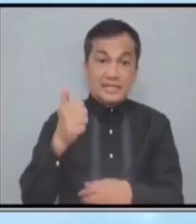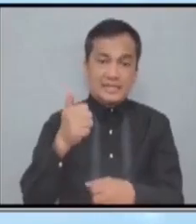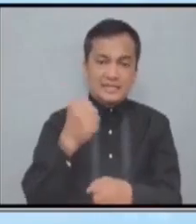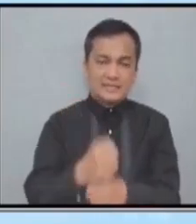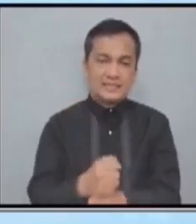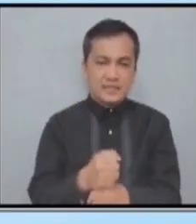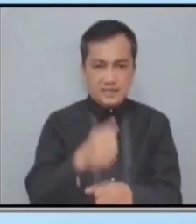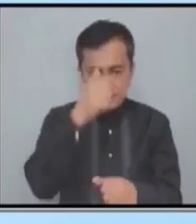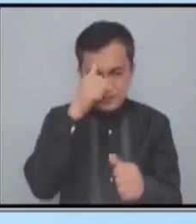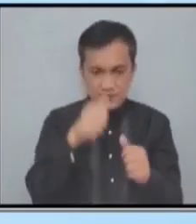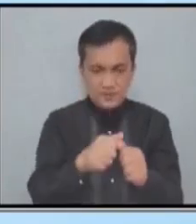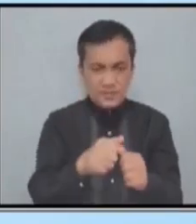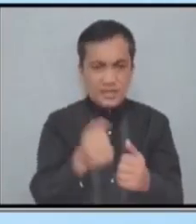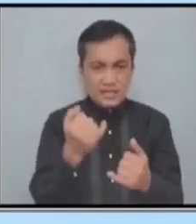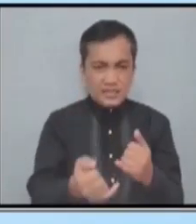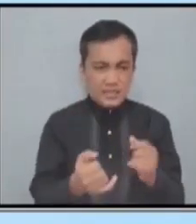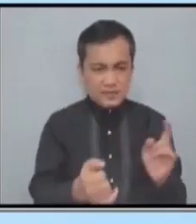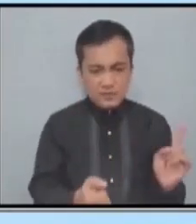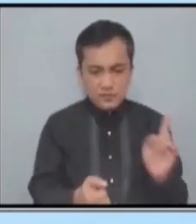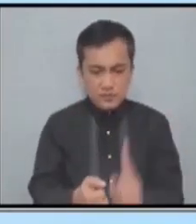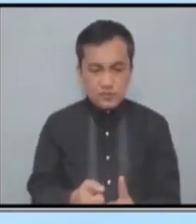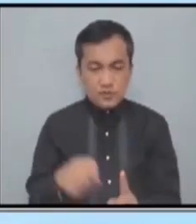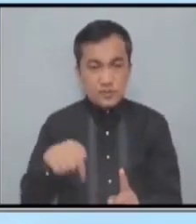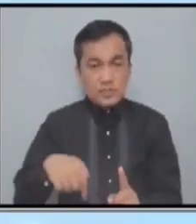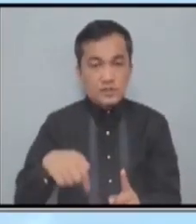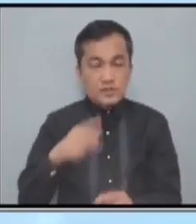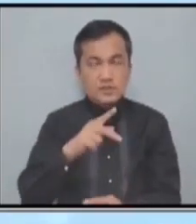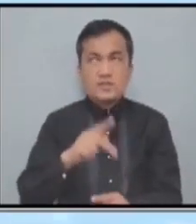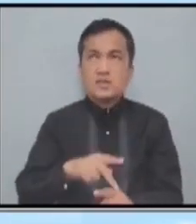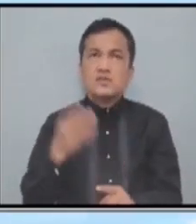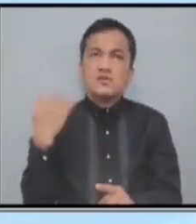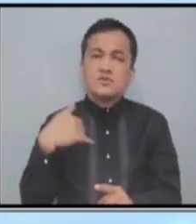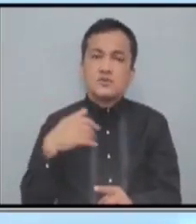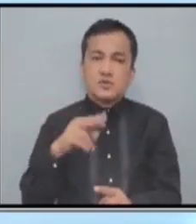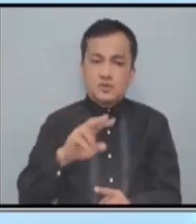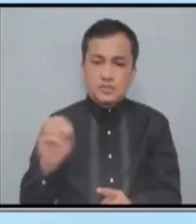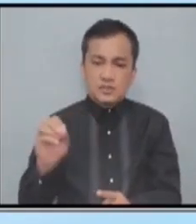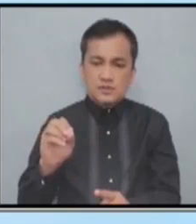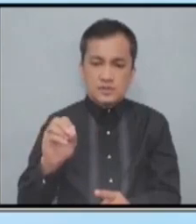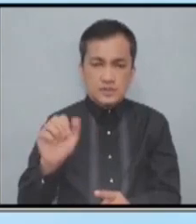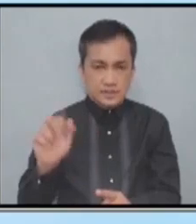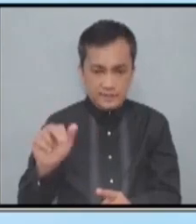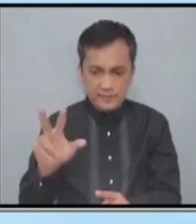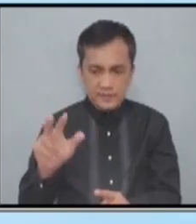huling punta ng K-pop star dito sa Pilipinas ay noong 2013 para sa